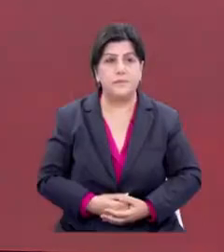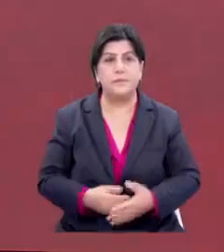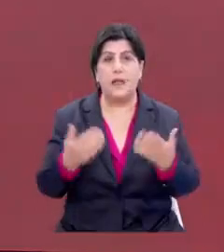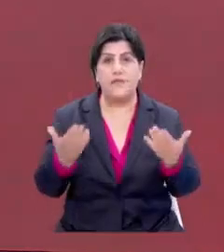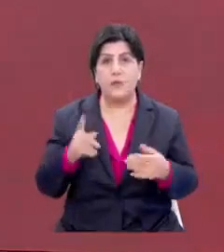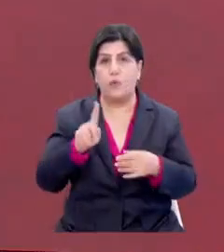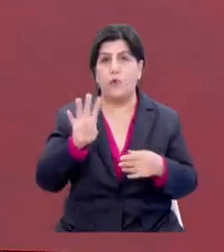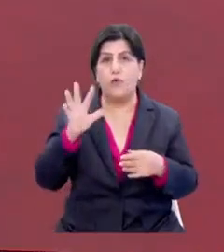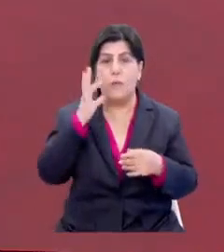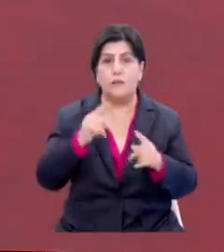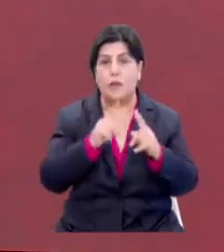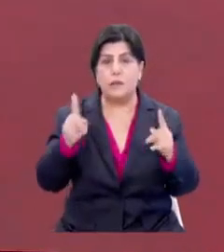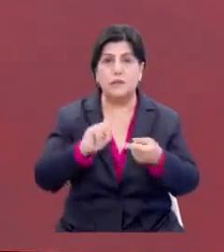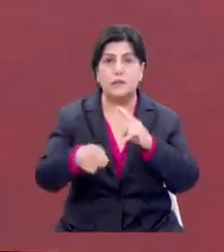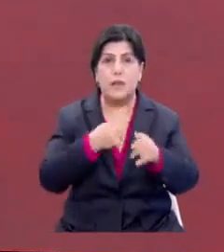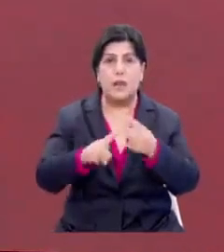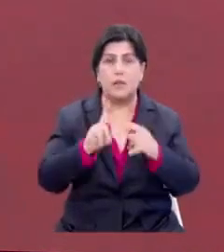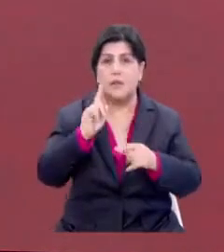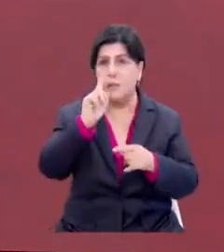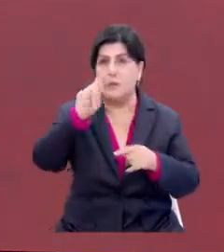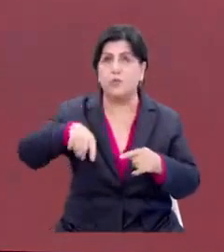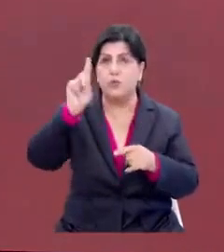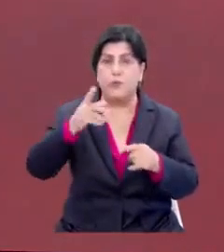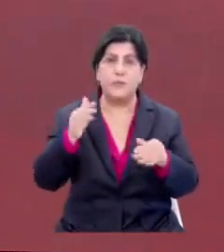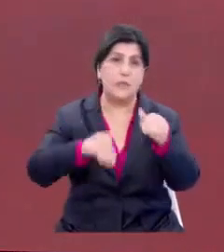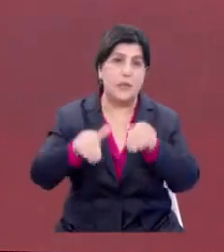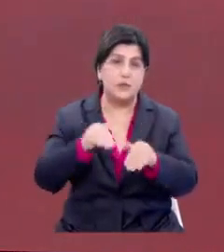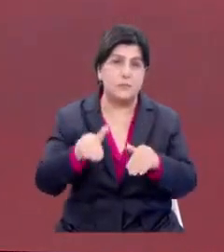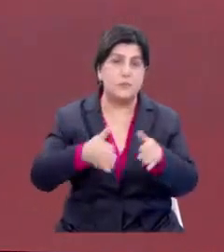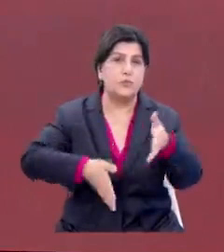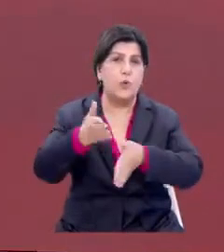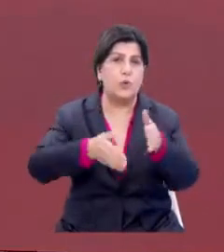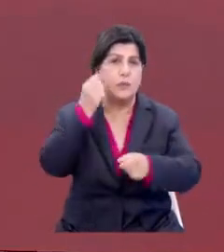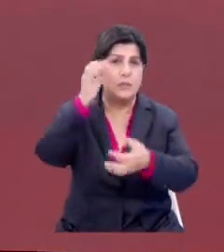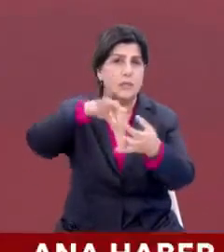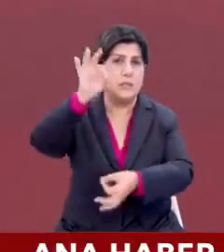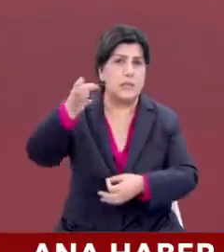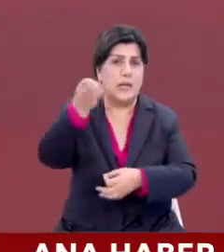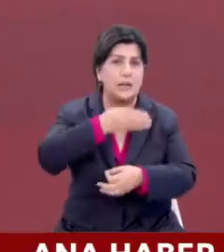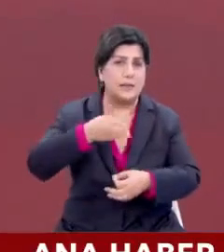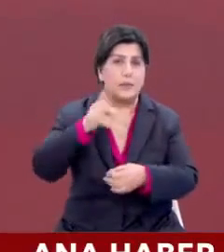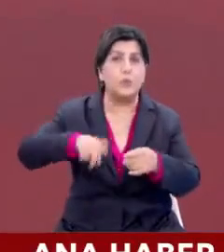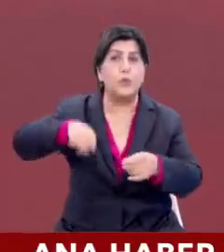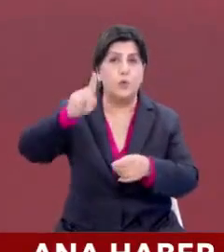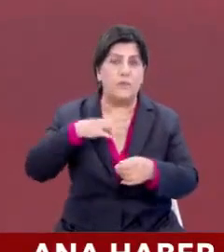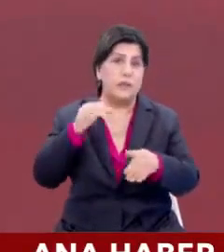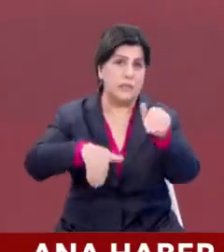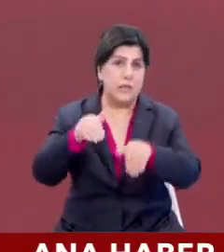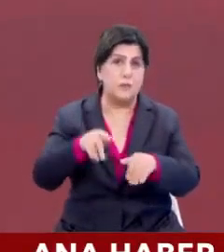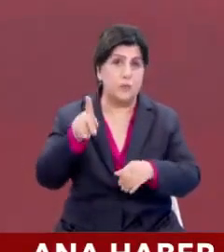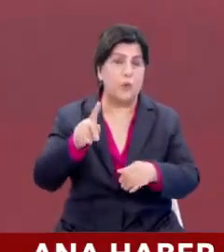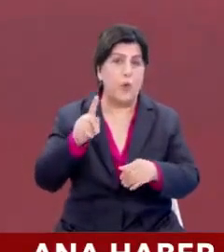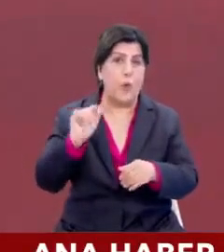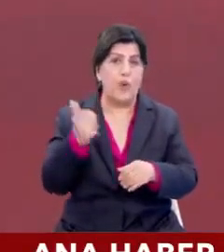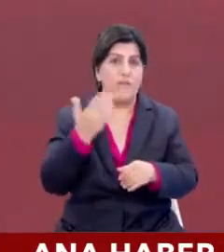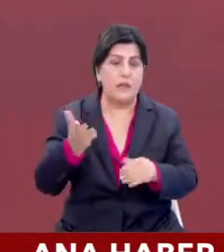Evet 14 Mayıs'a kadar siyasetin tek bir gündemi var o da seçim elbetteki sokaktaki vatandaşın da gündemi var seçim O da